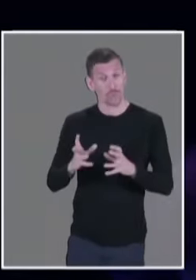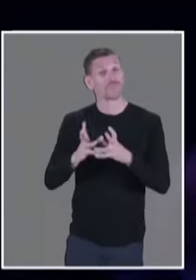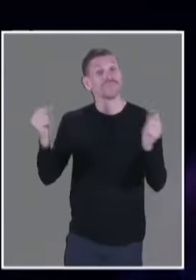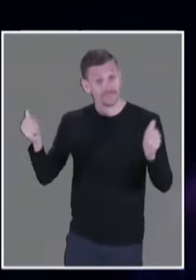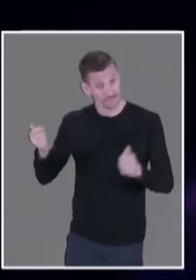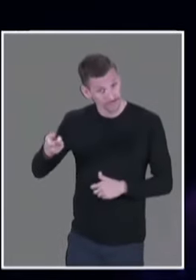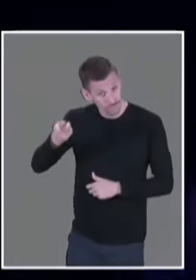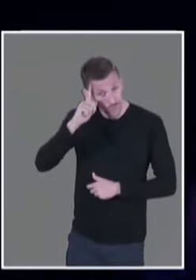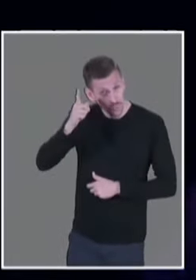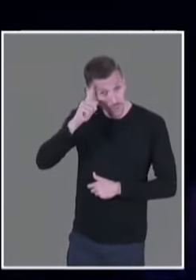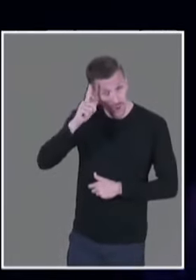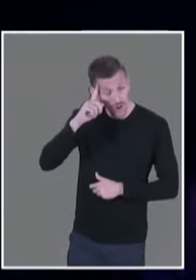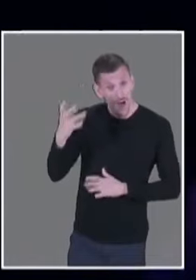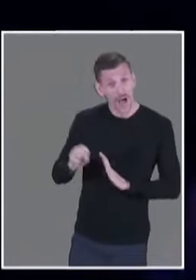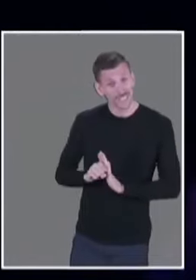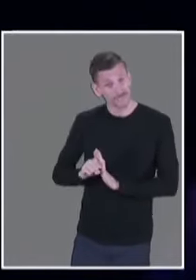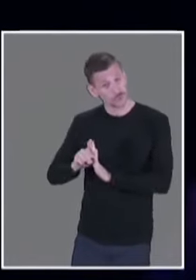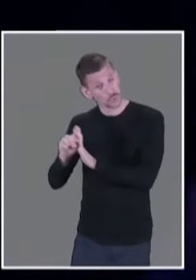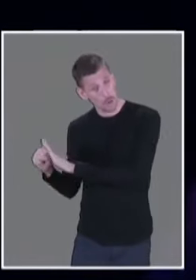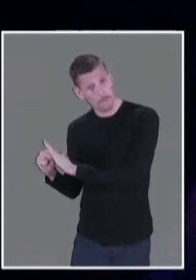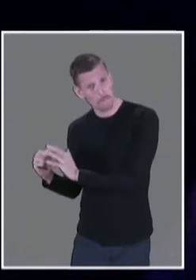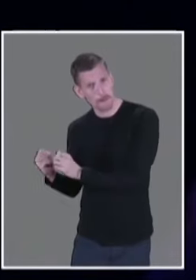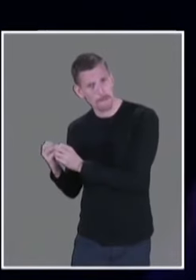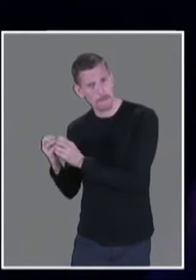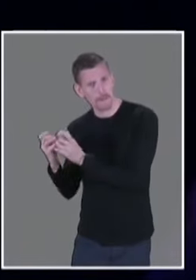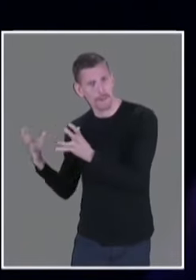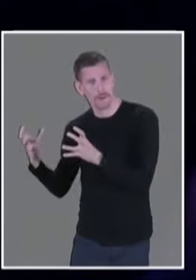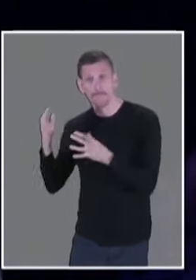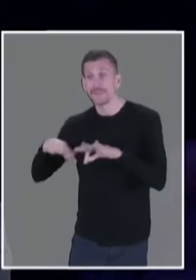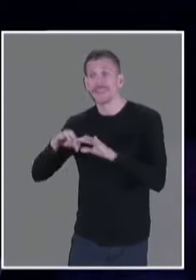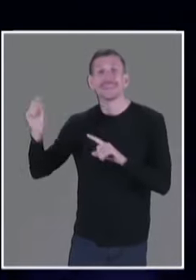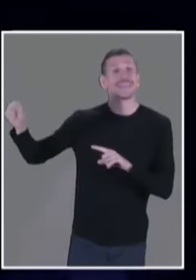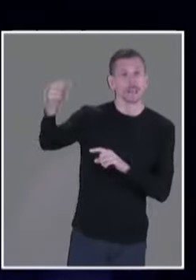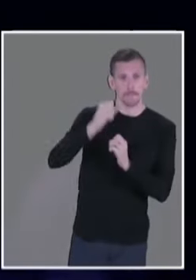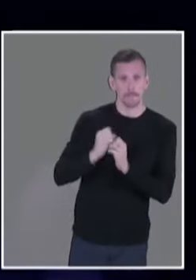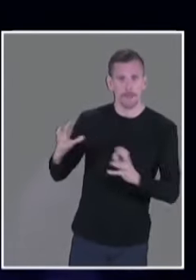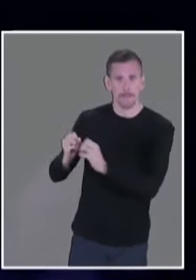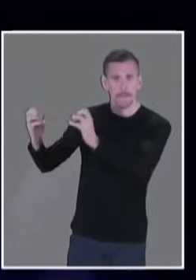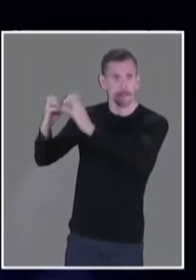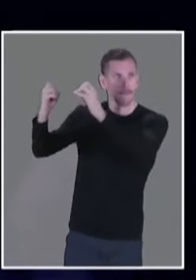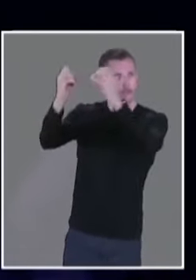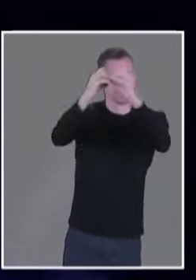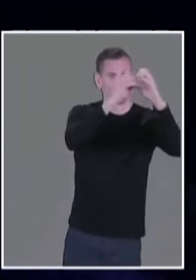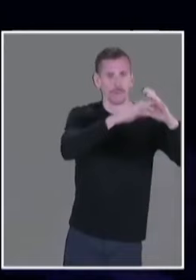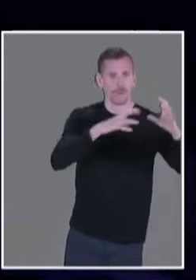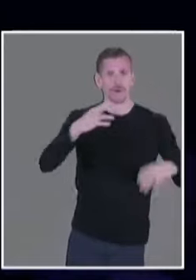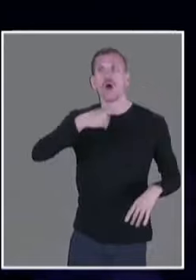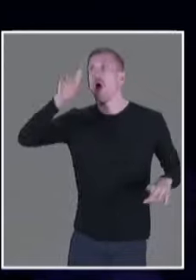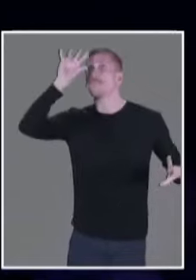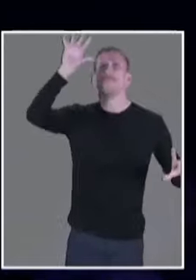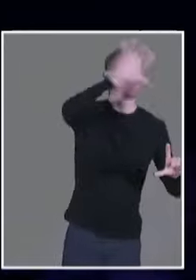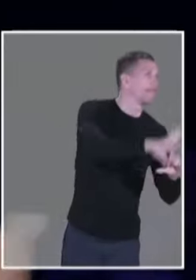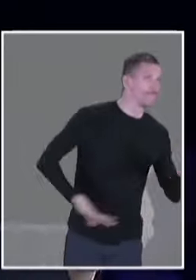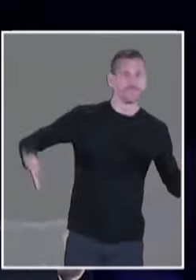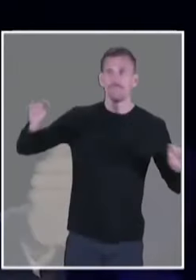droite Y Monte en Force d'un Bout à l'autre du continent l'Europe mourra si Nous ne faisons rien si Nous restons Chez Nous Comme